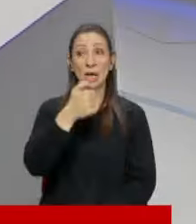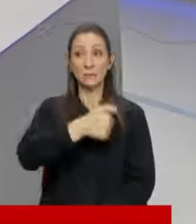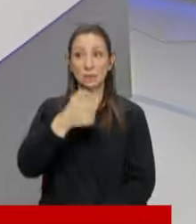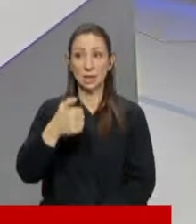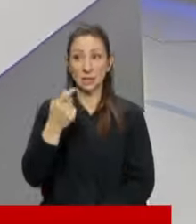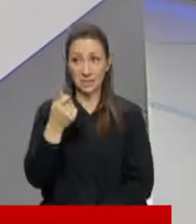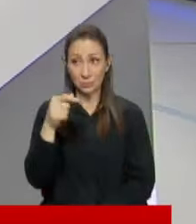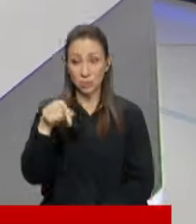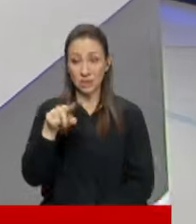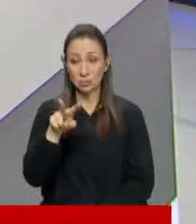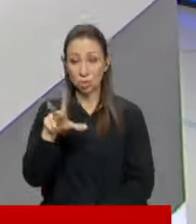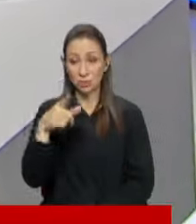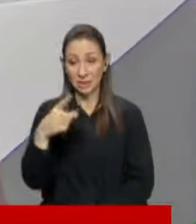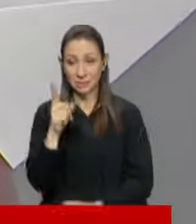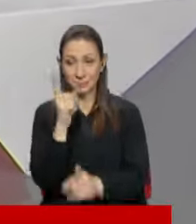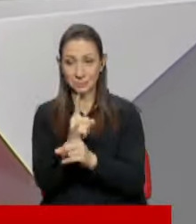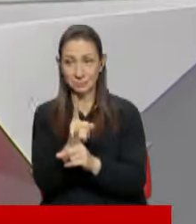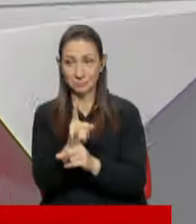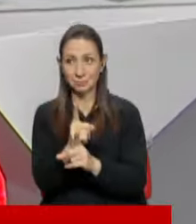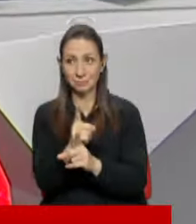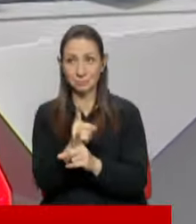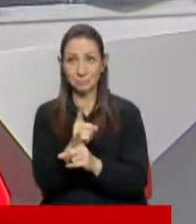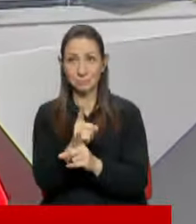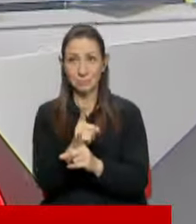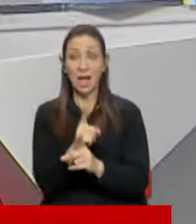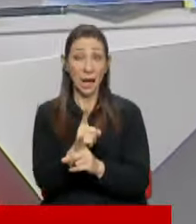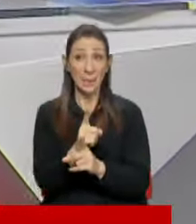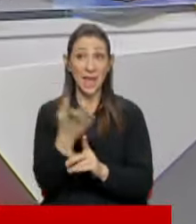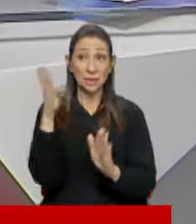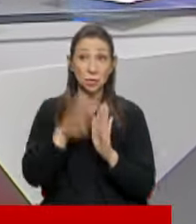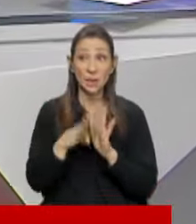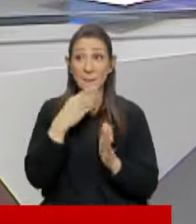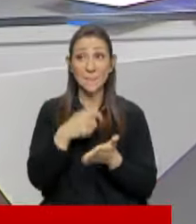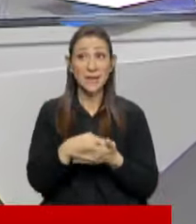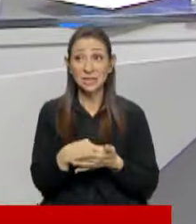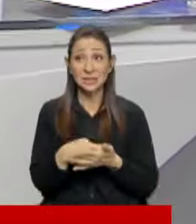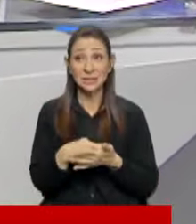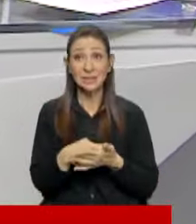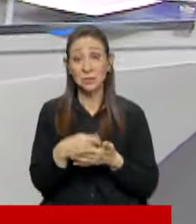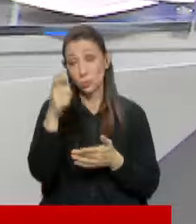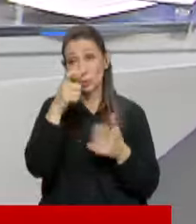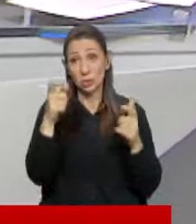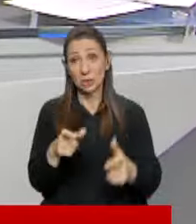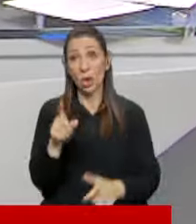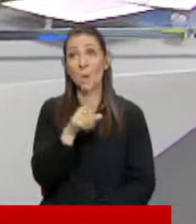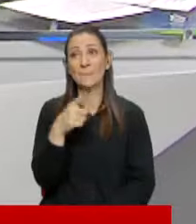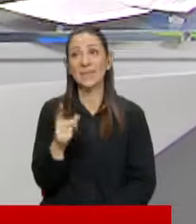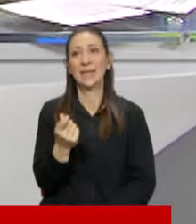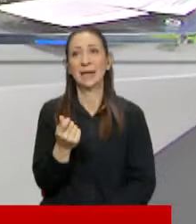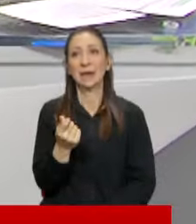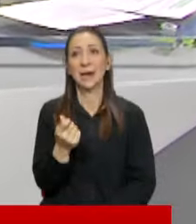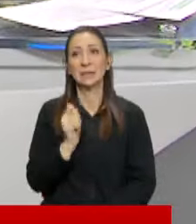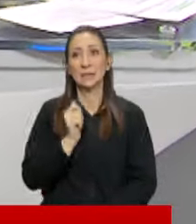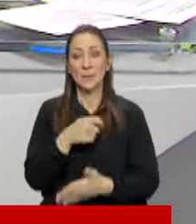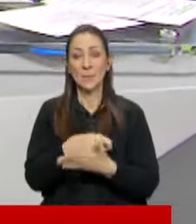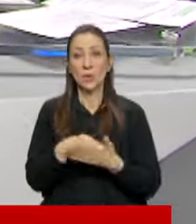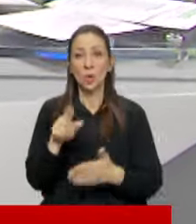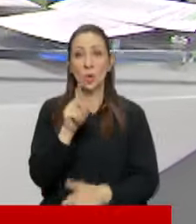lirası bugünün 23 bin lirasına denk geliyor ama en düşük emekli maaşı ülkemizde 10 bin lira. Asgari